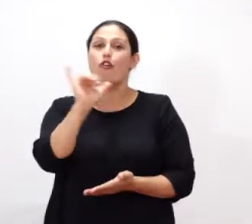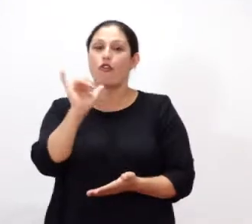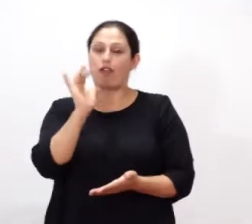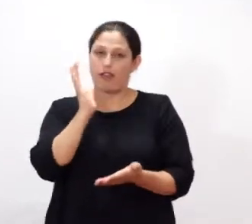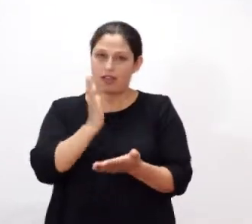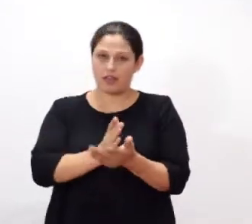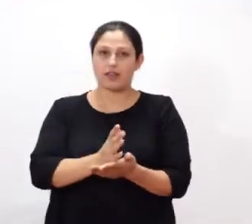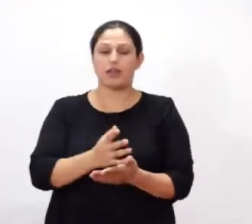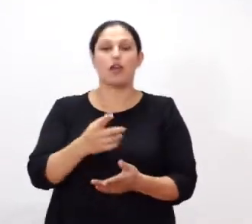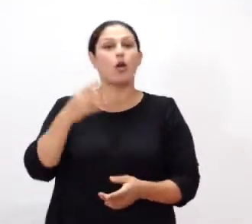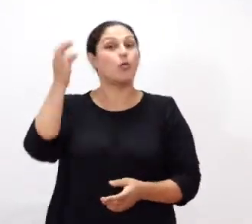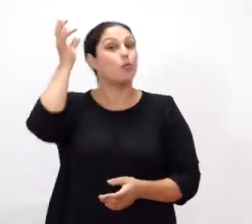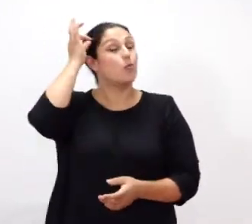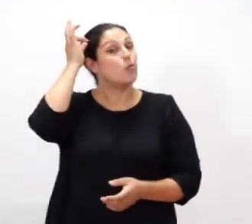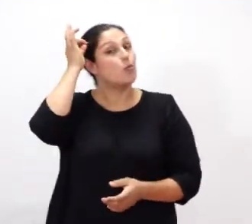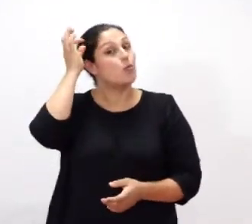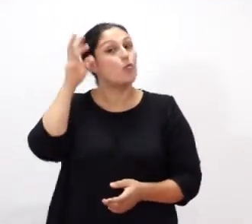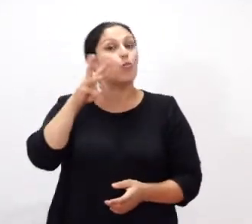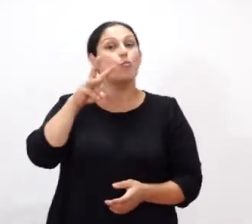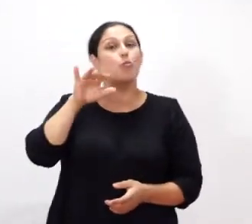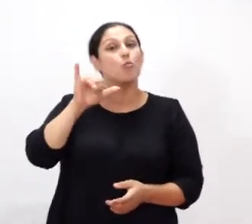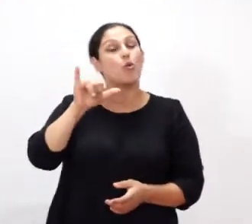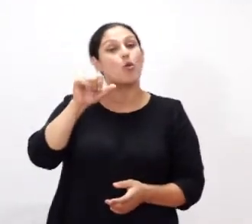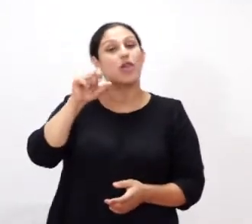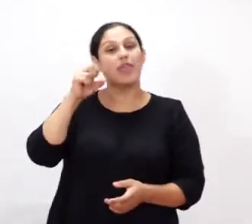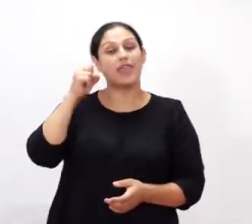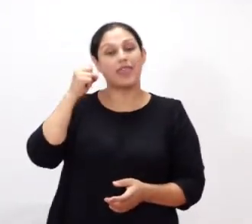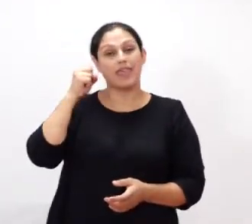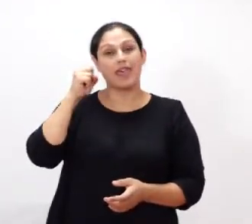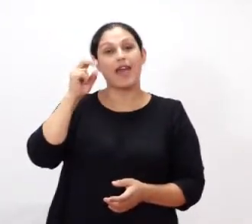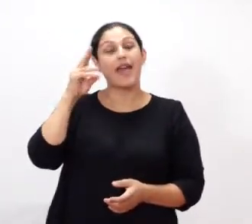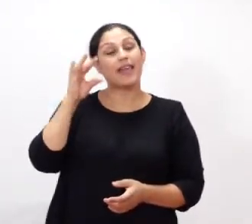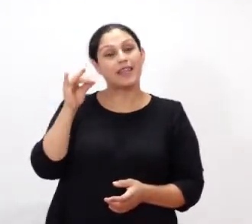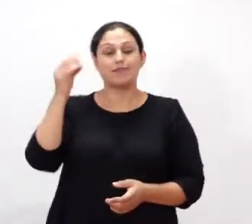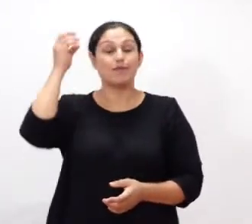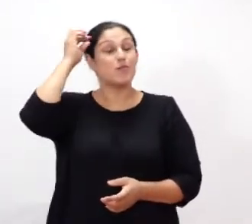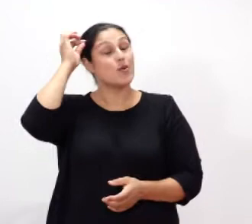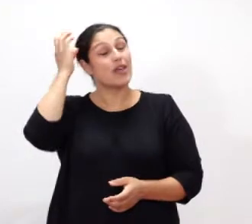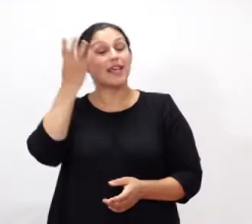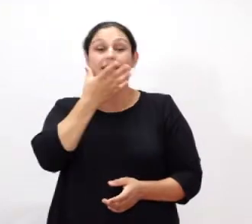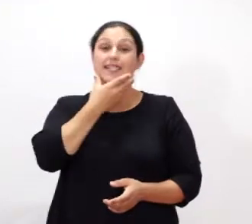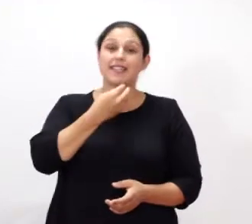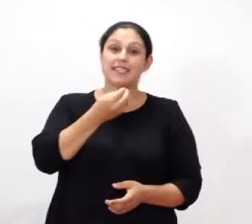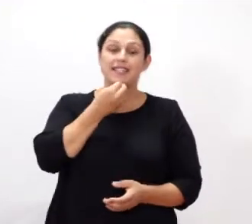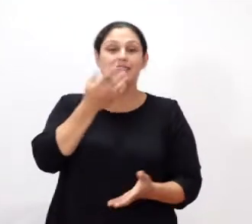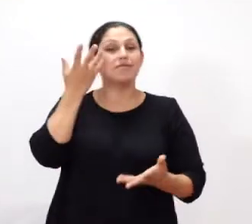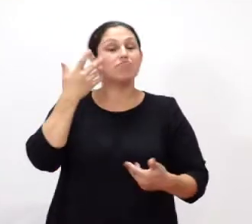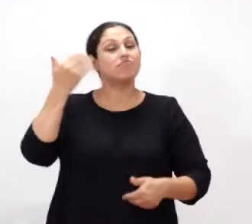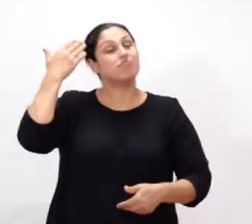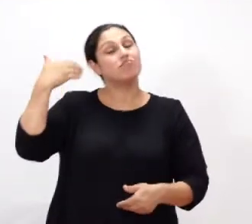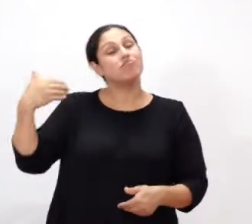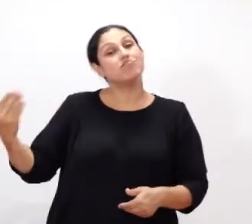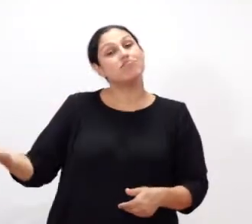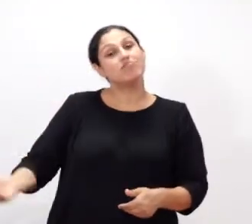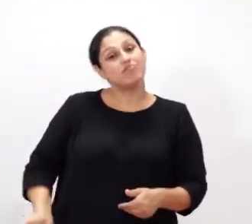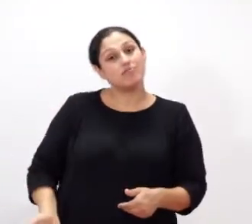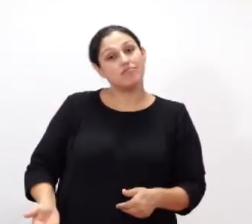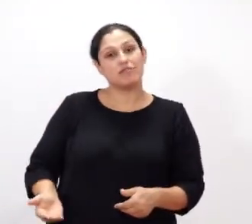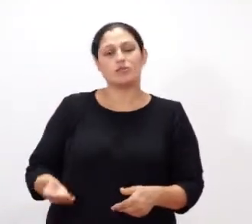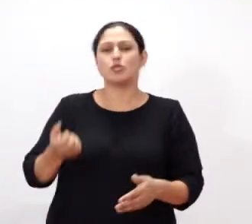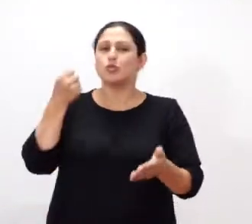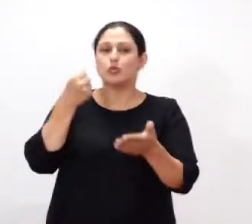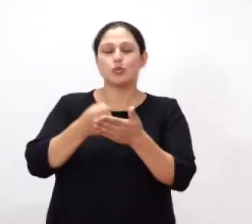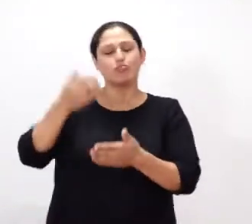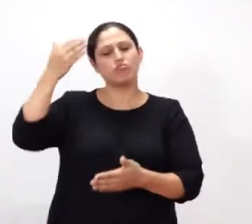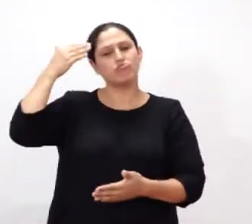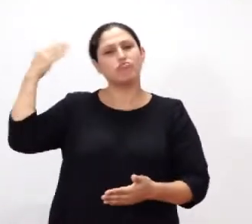خوب مو یکی من مو یکی من مو یکی خوشرو یکی من کی تو درازک میشوی تا